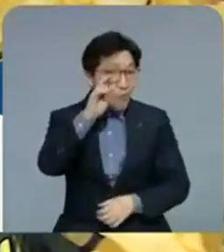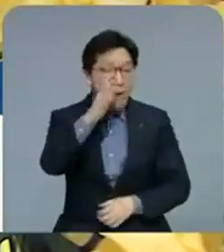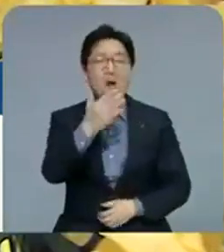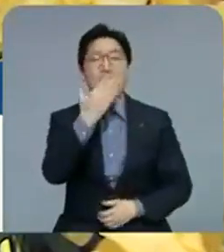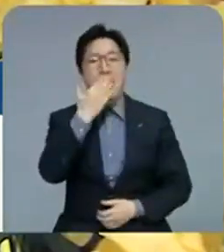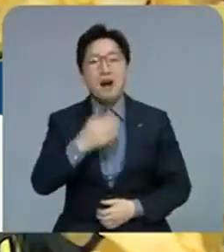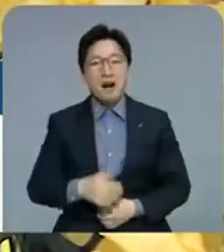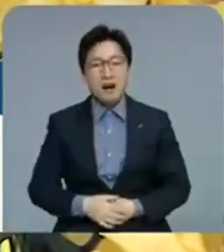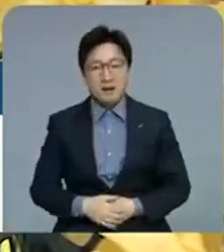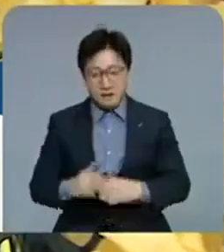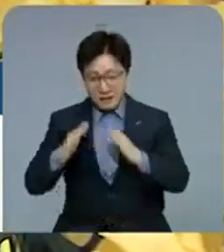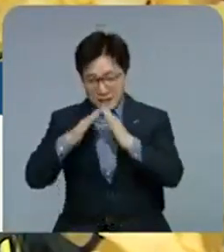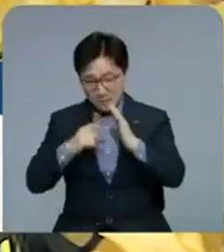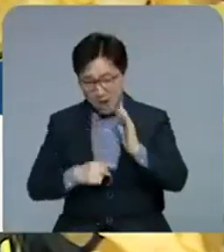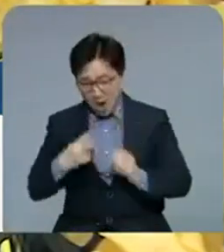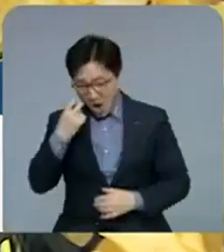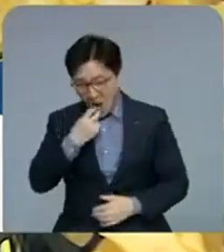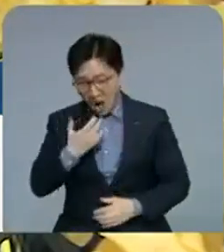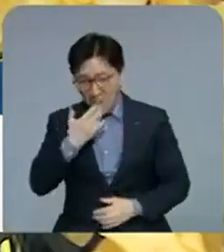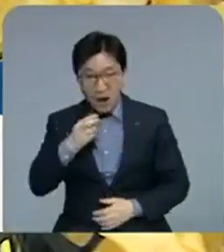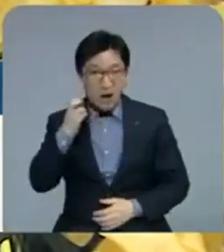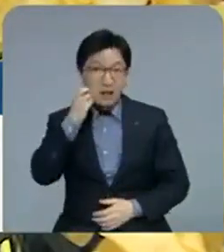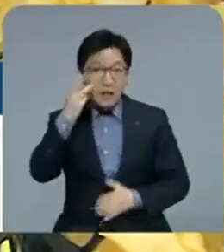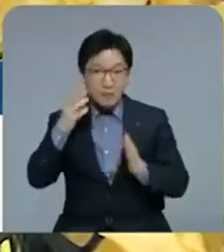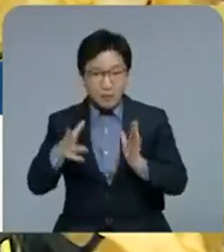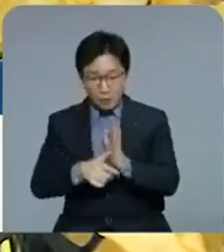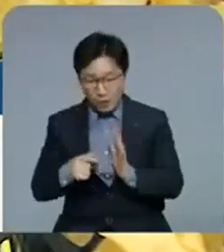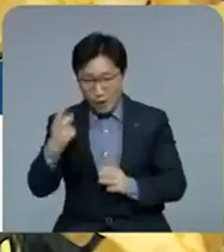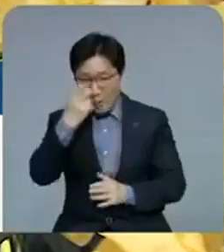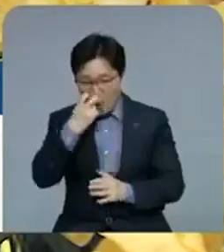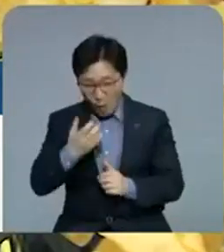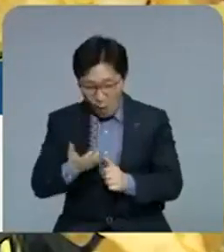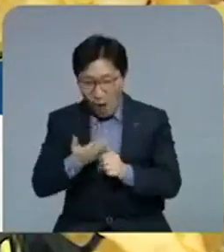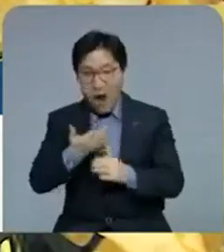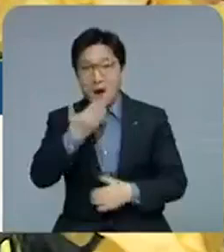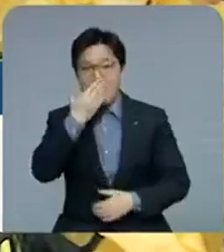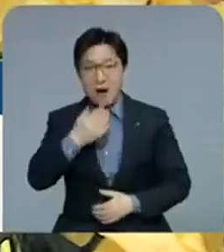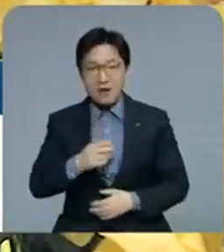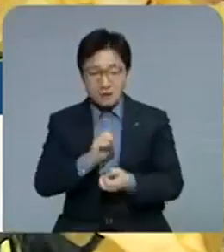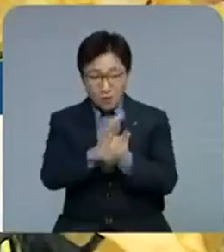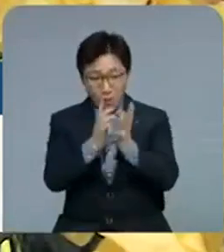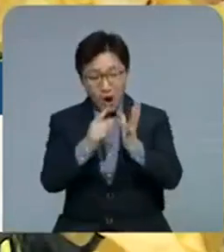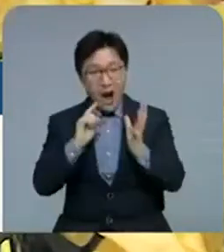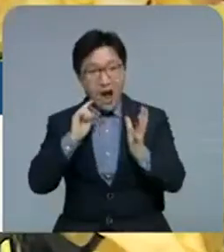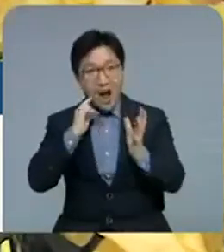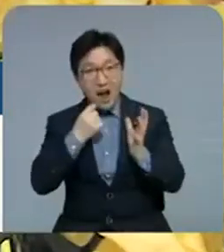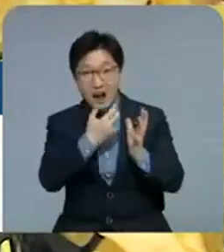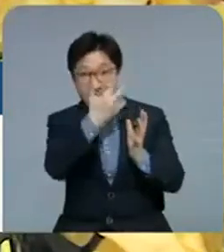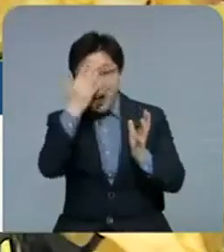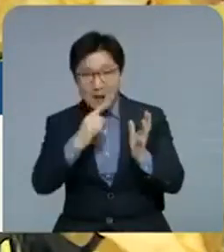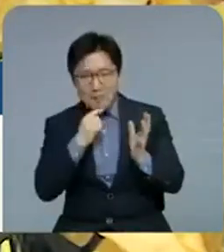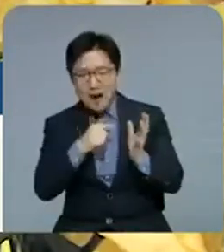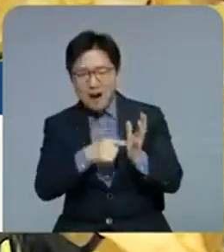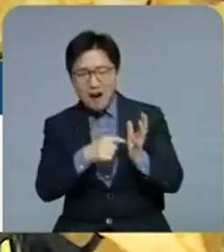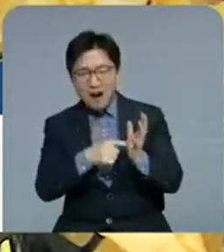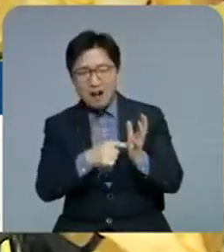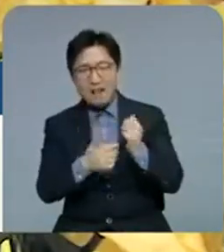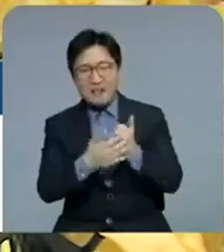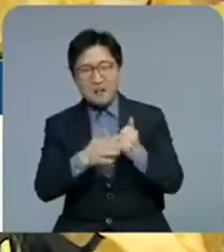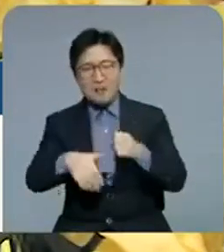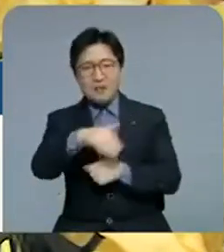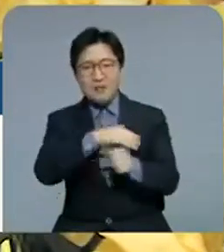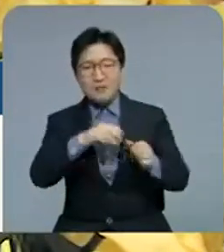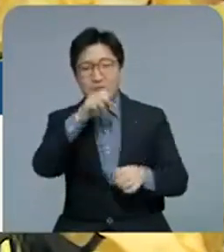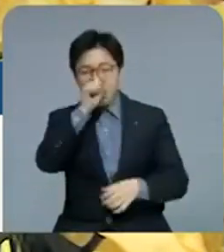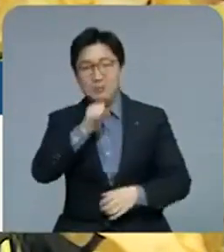가정에서 관리 잘하시면 3개월씩까지 꽃을 볼 수가 있고 우선 꽃이 화려하잖아요. 그 집안의